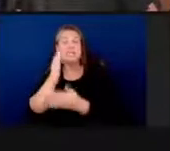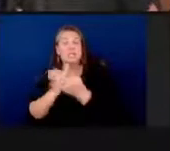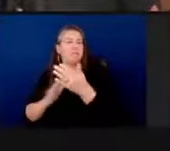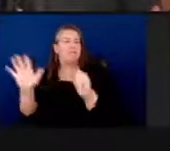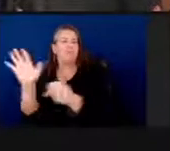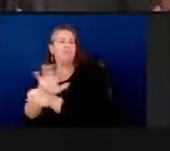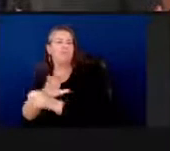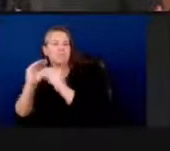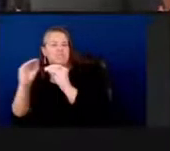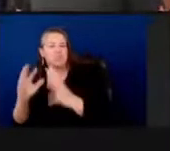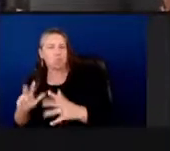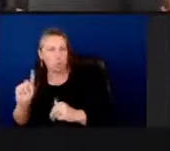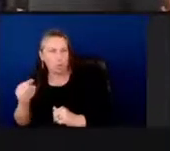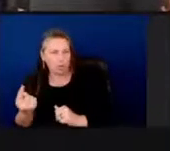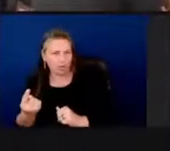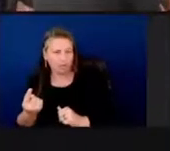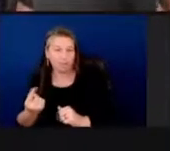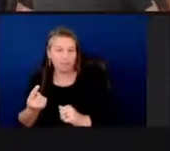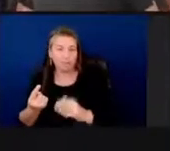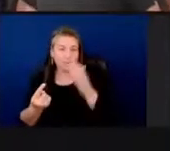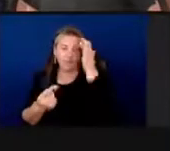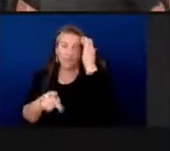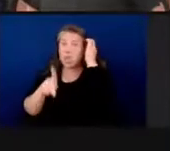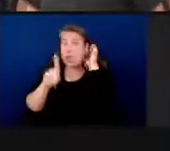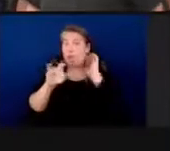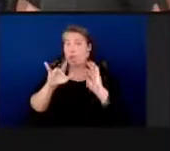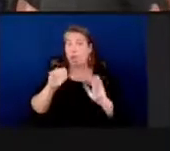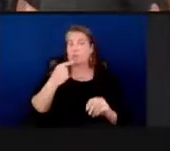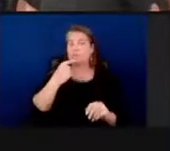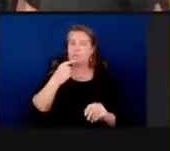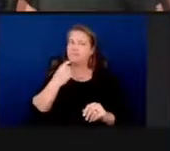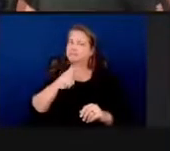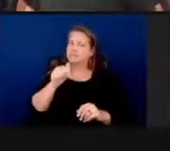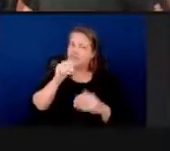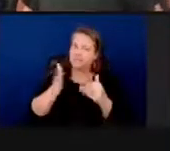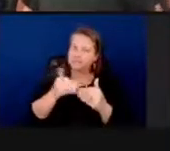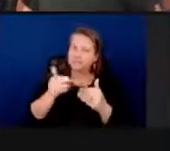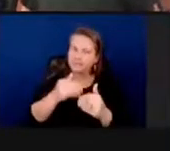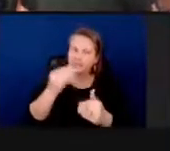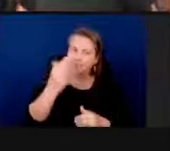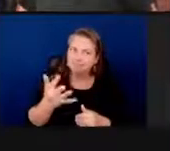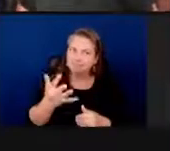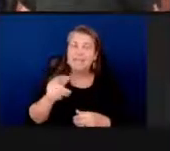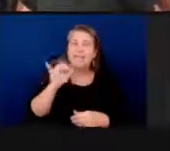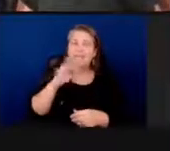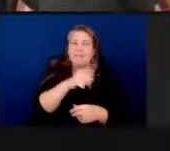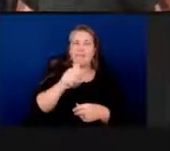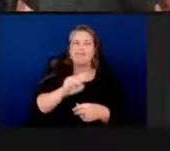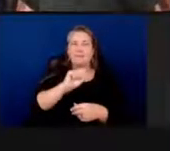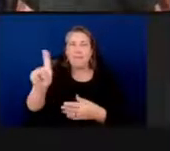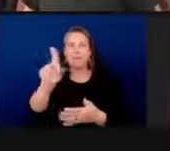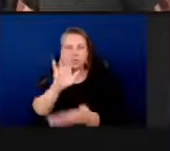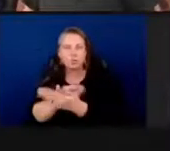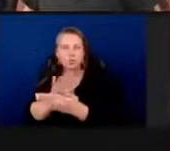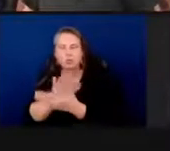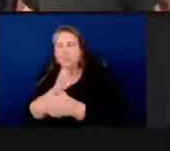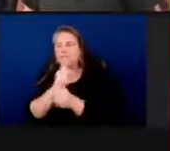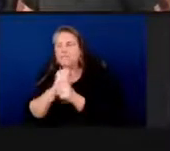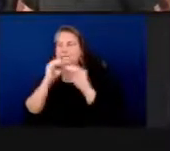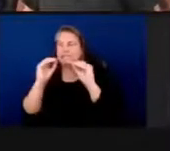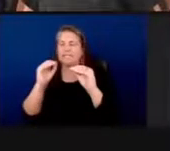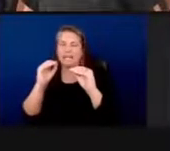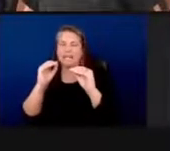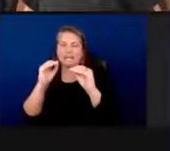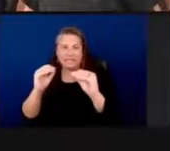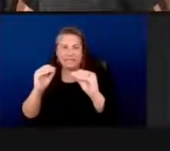kuna wengine. Ningependa kusema kuwa mchakato huu kwa kweli si rahisi. Wengi wao lazima